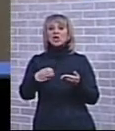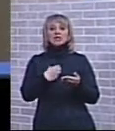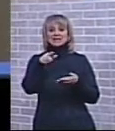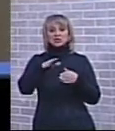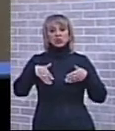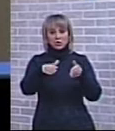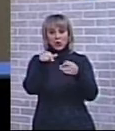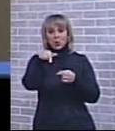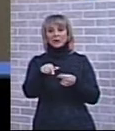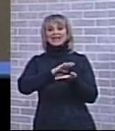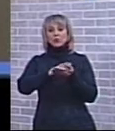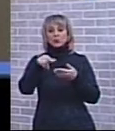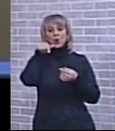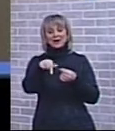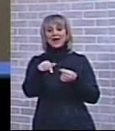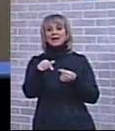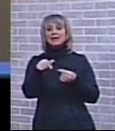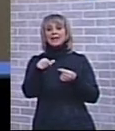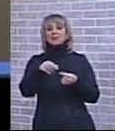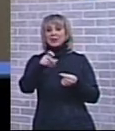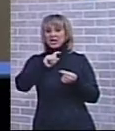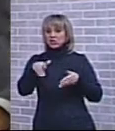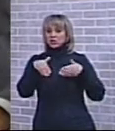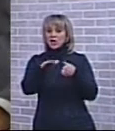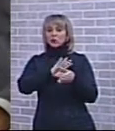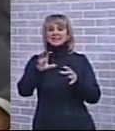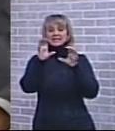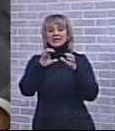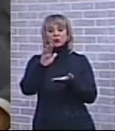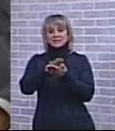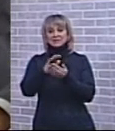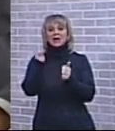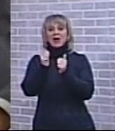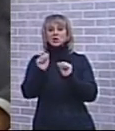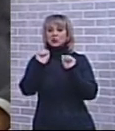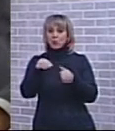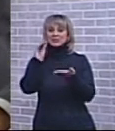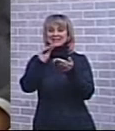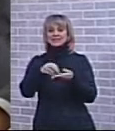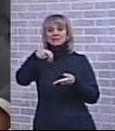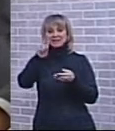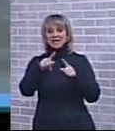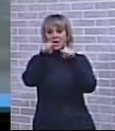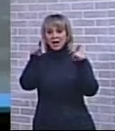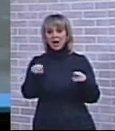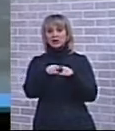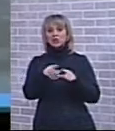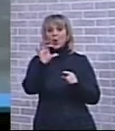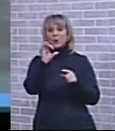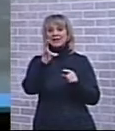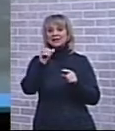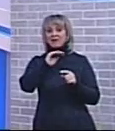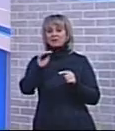убитые дороги и генеральная уборка. Плохие дороги и незаконные свалки каждый может нанести на специальные карты